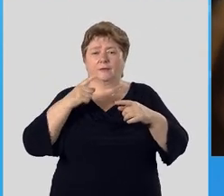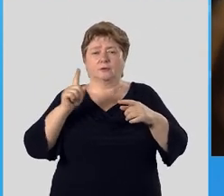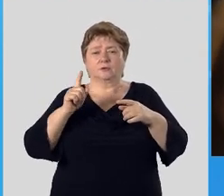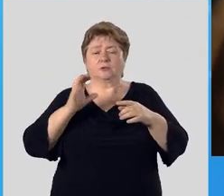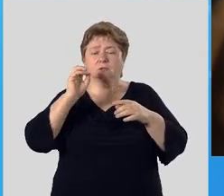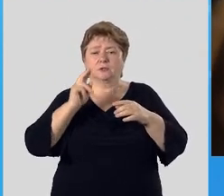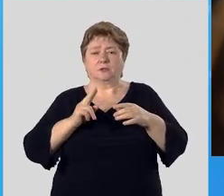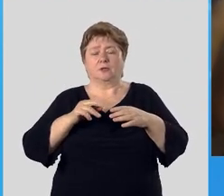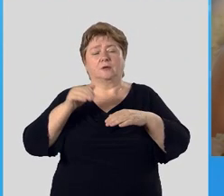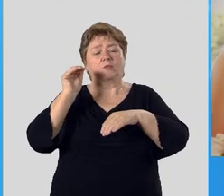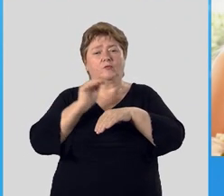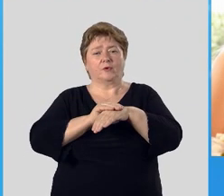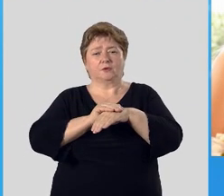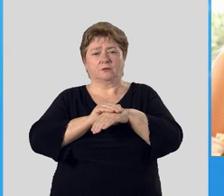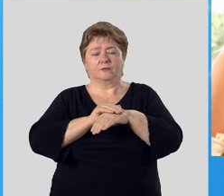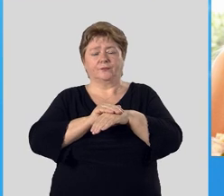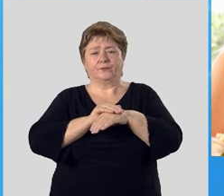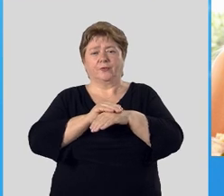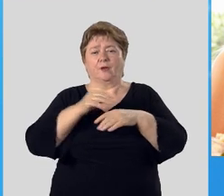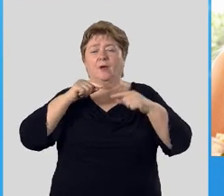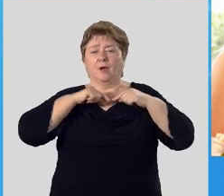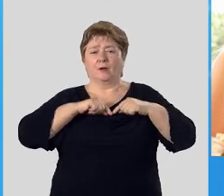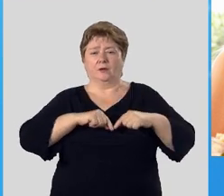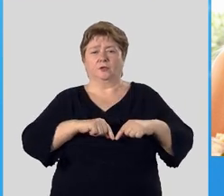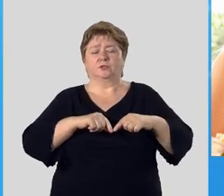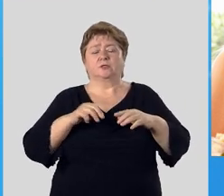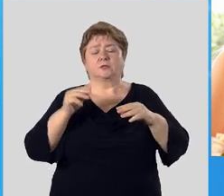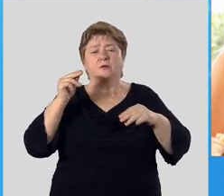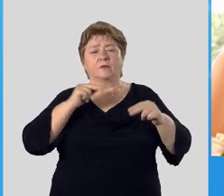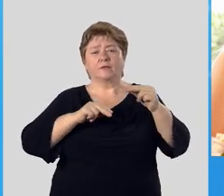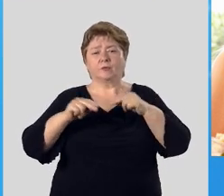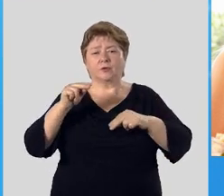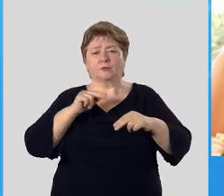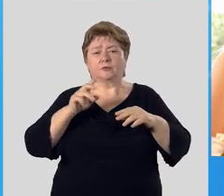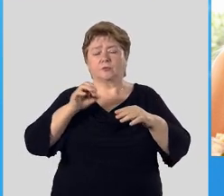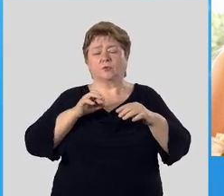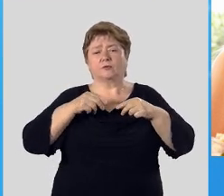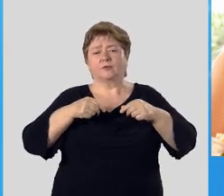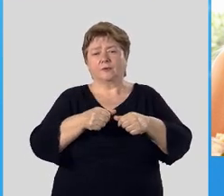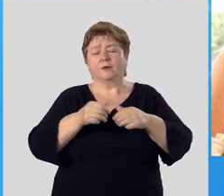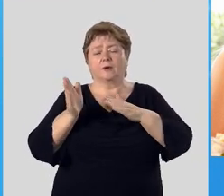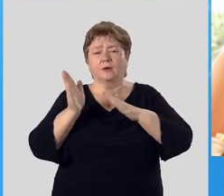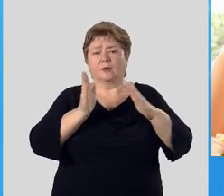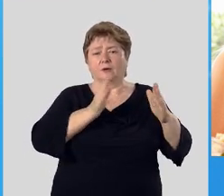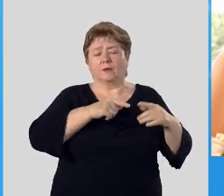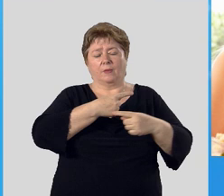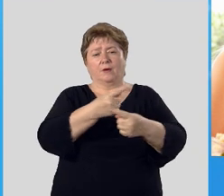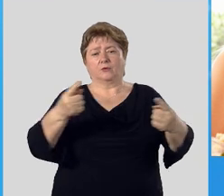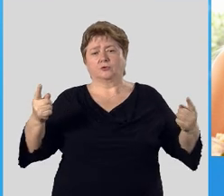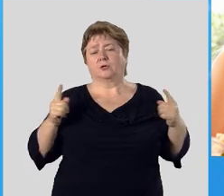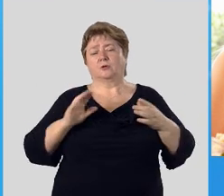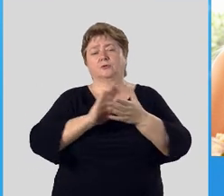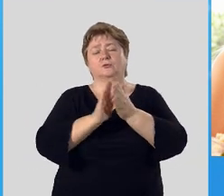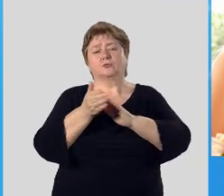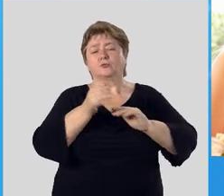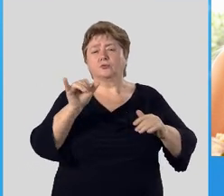социального фактора личность формируется под влиянием ряда окружающих условий